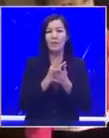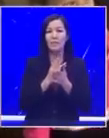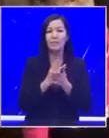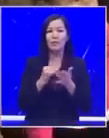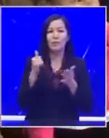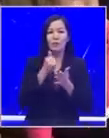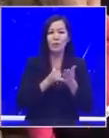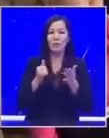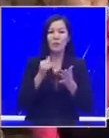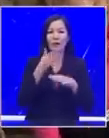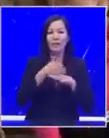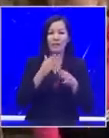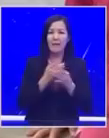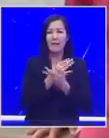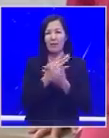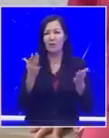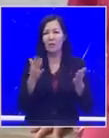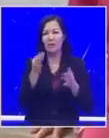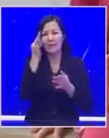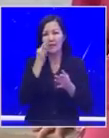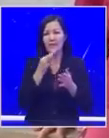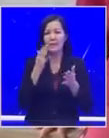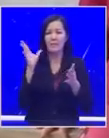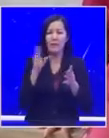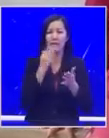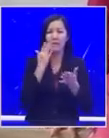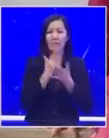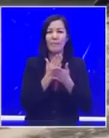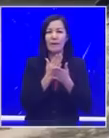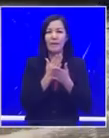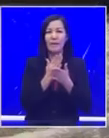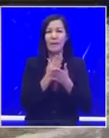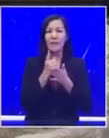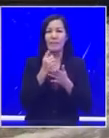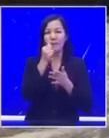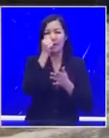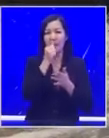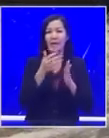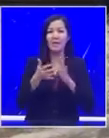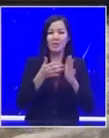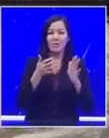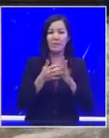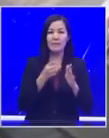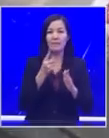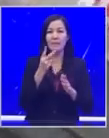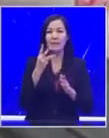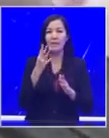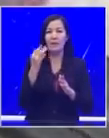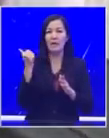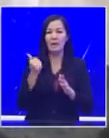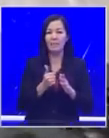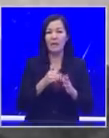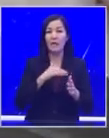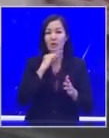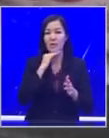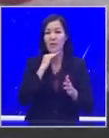май, нан түрлері дақылдарынан бастап, тәттілерге дейін бар. Бұл тағам түрлері бір айға жетпесе де, 2-3 аптаға